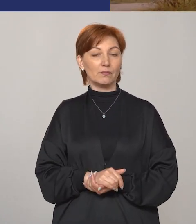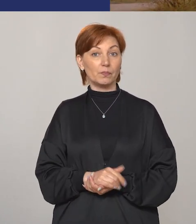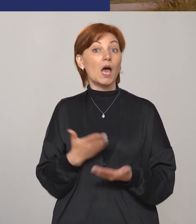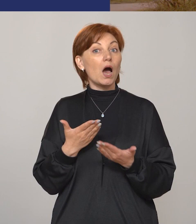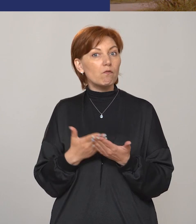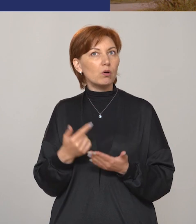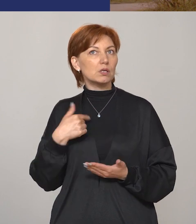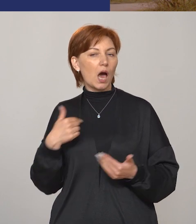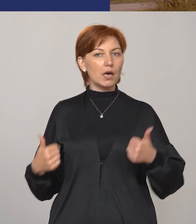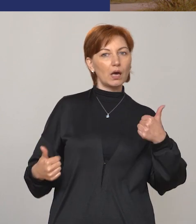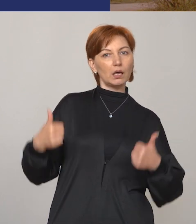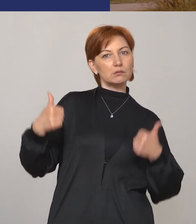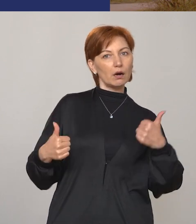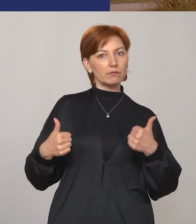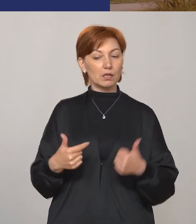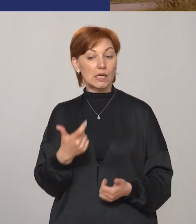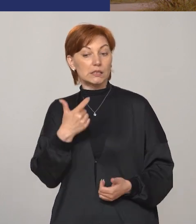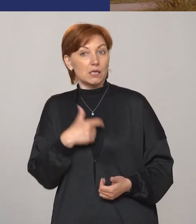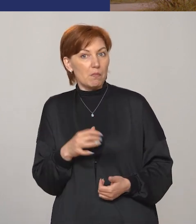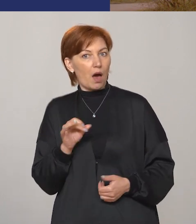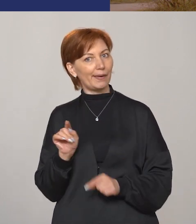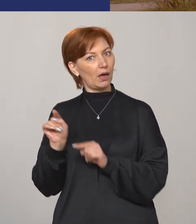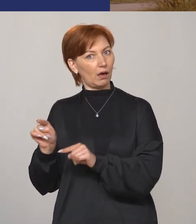Вот я и сравнил себя и эту девочку.